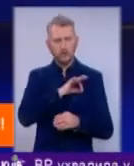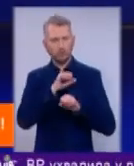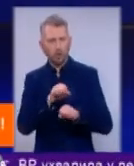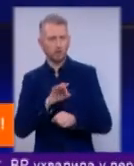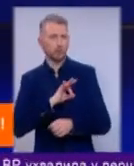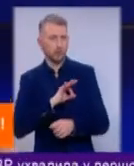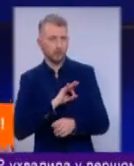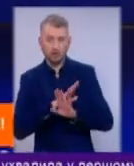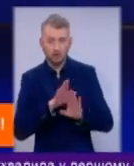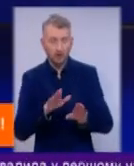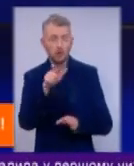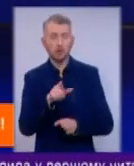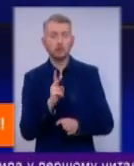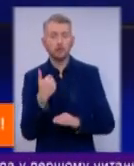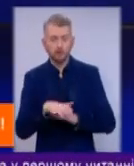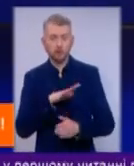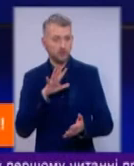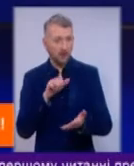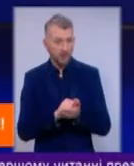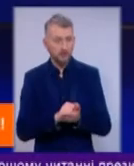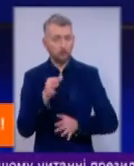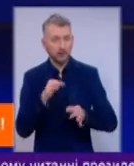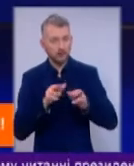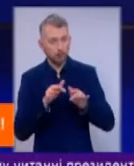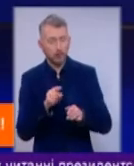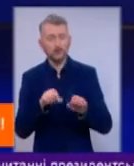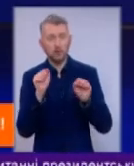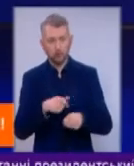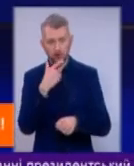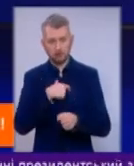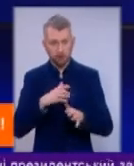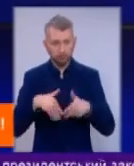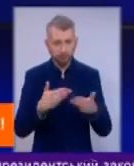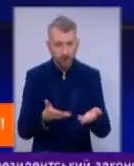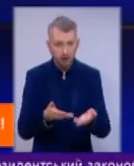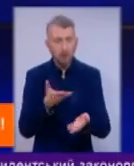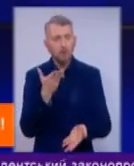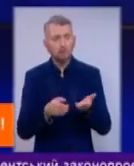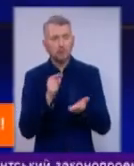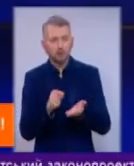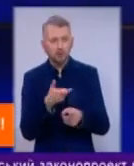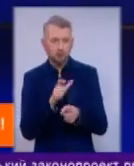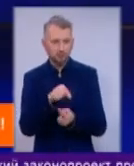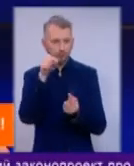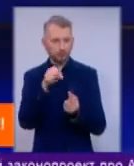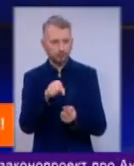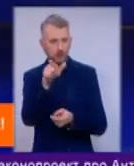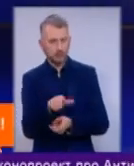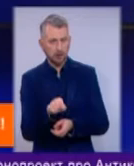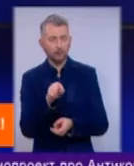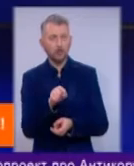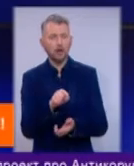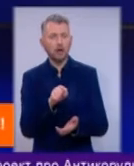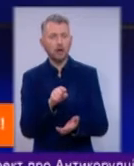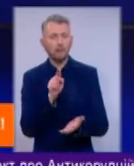абсолютно. Людина, яка вже займалася суддівською діяльністю, вона може податися, і вона, мабуть, найбільш релевантний кандидат. Але ця людина має